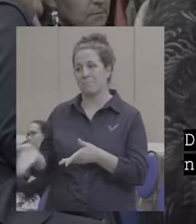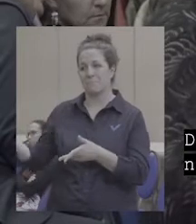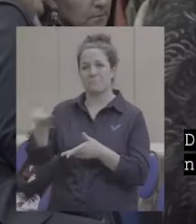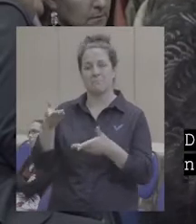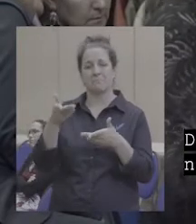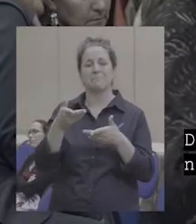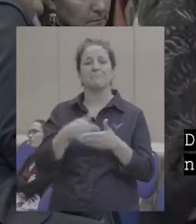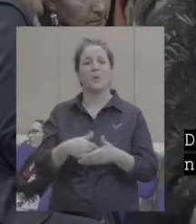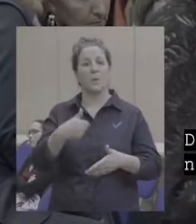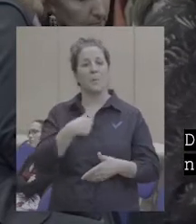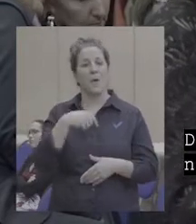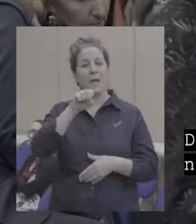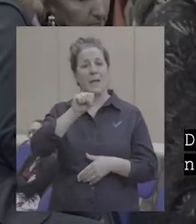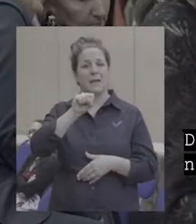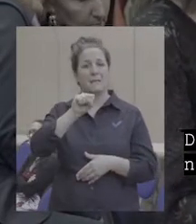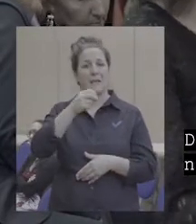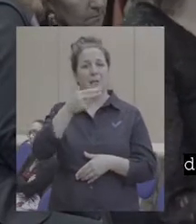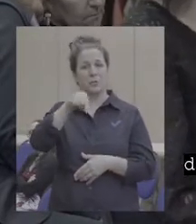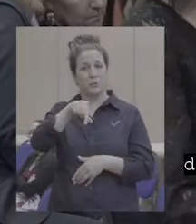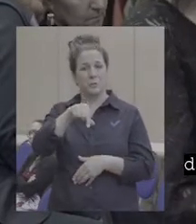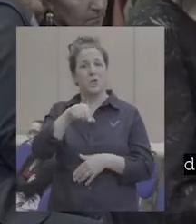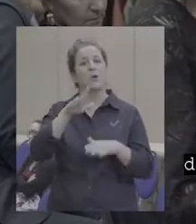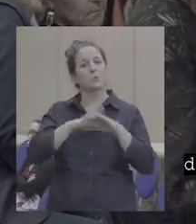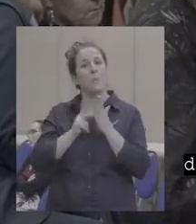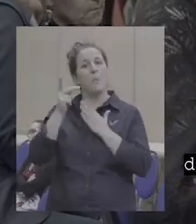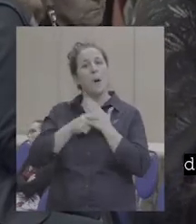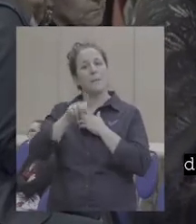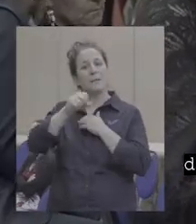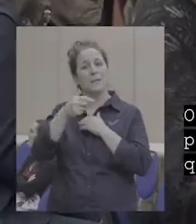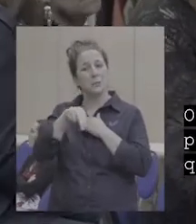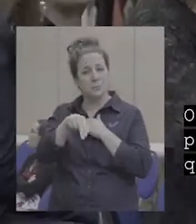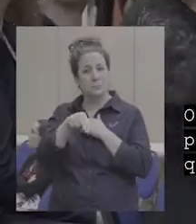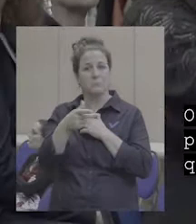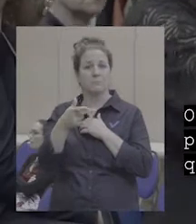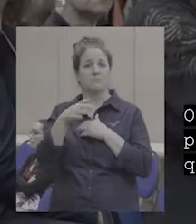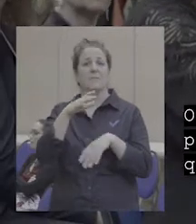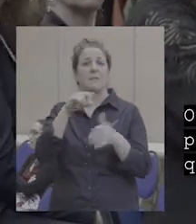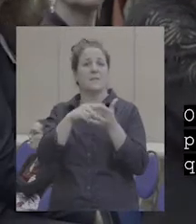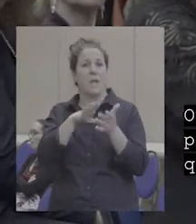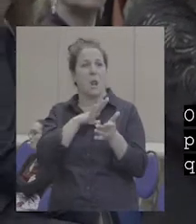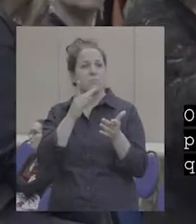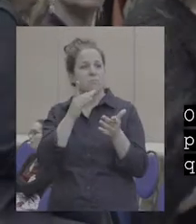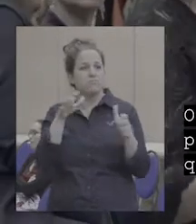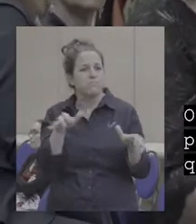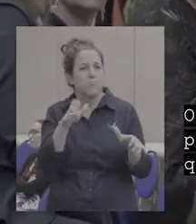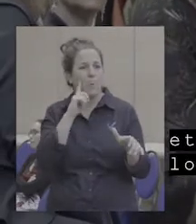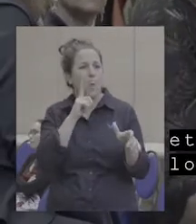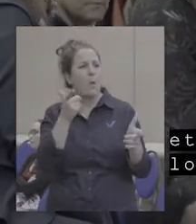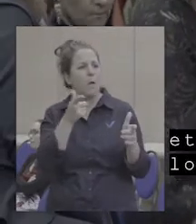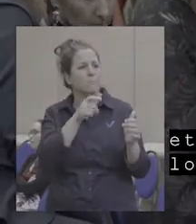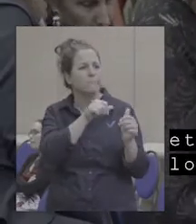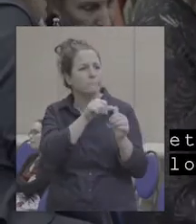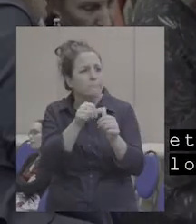collègues. Donc, je suis de la SHQ, au niveau des programmes de la SHQ. On intervient comme acteur de premier plan pour assurer la qualité,